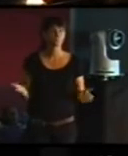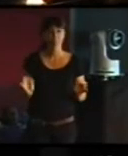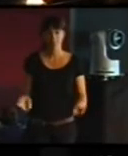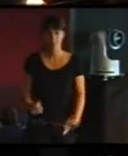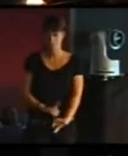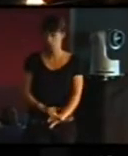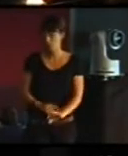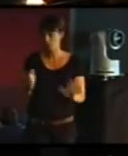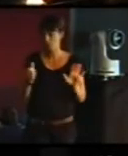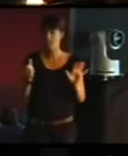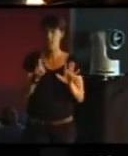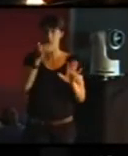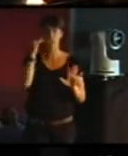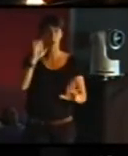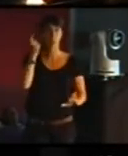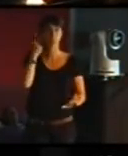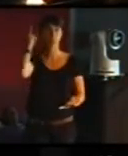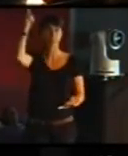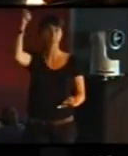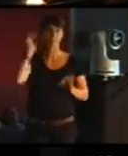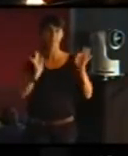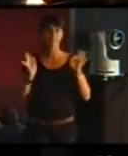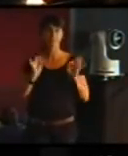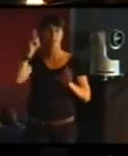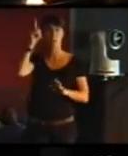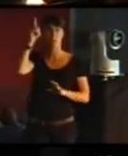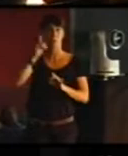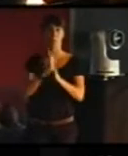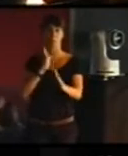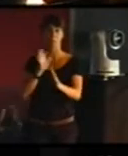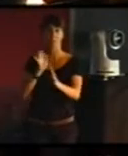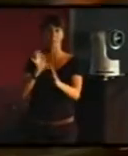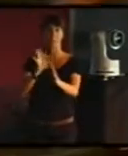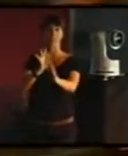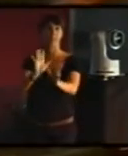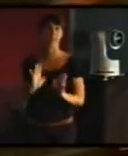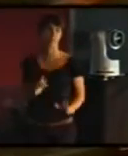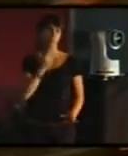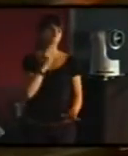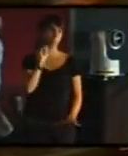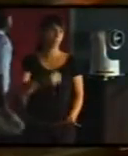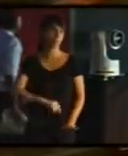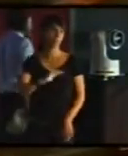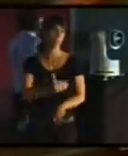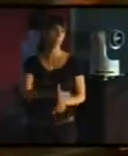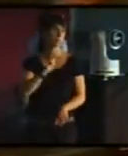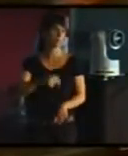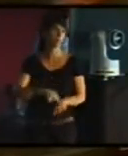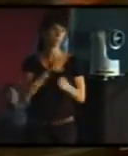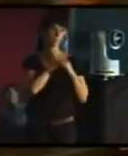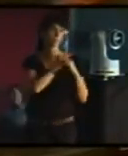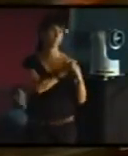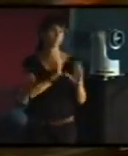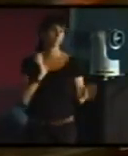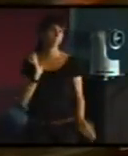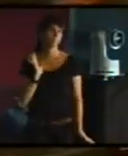à 6h15, il paraît qu'un défilé a commencé. Alors on va être obligé de s'arrêter là. Ben, oui, je pense. Ça